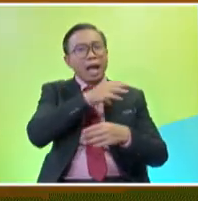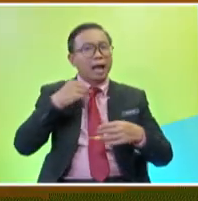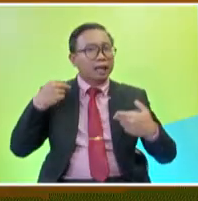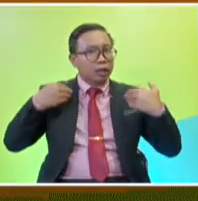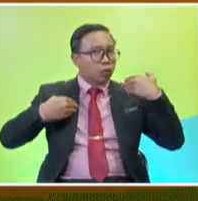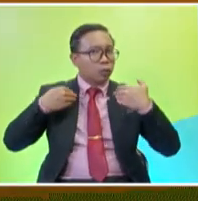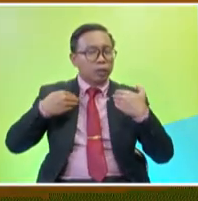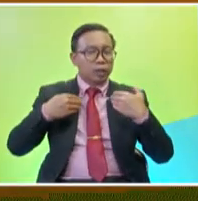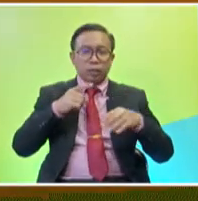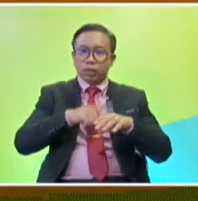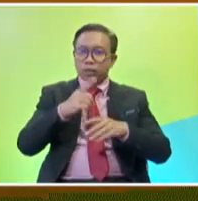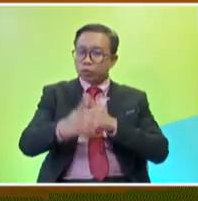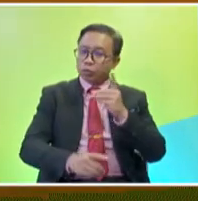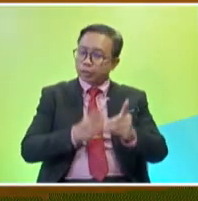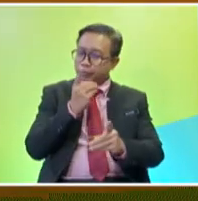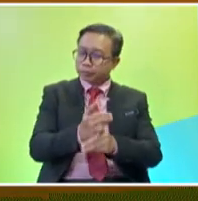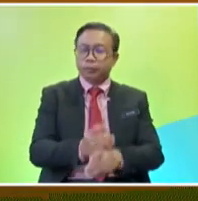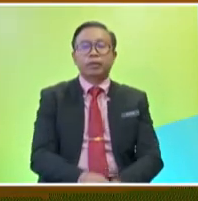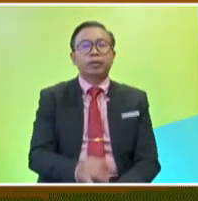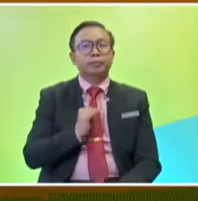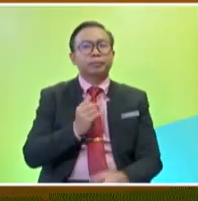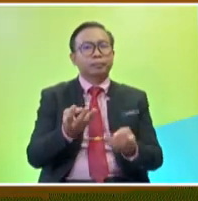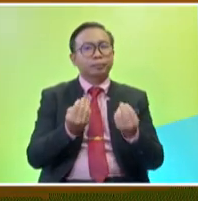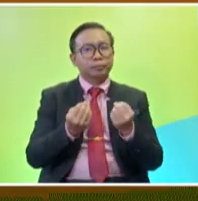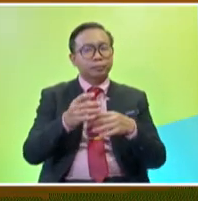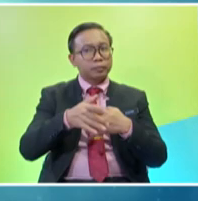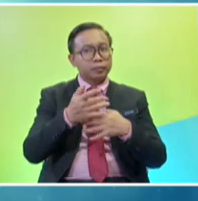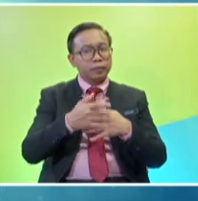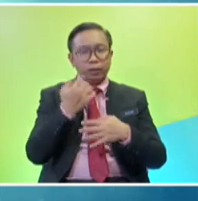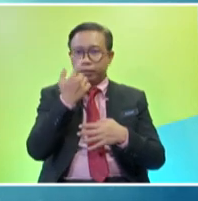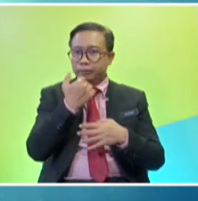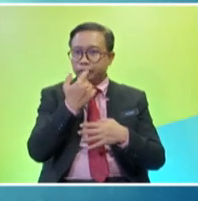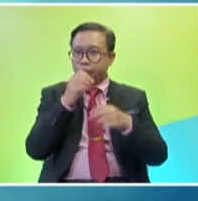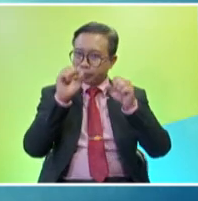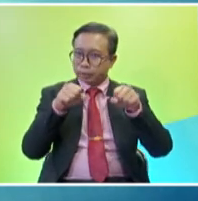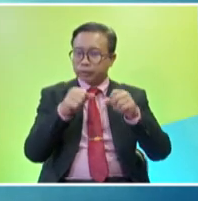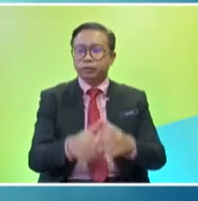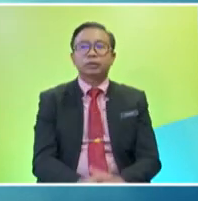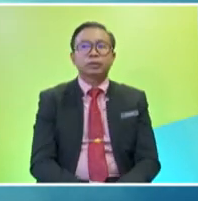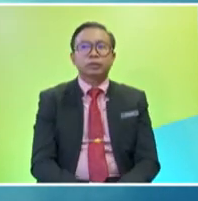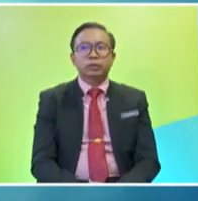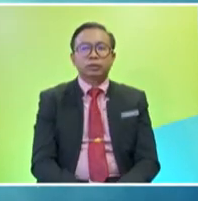di dunia oke saya nak panggil siapa Rabiatul boleh tak